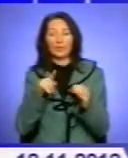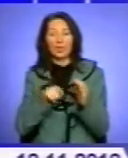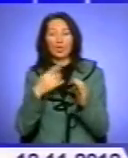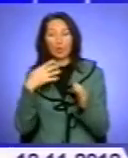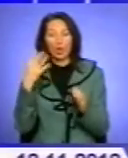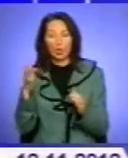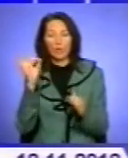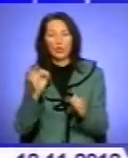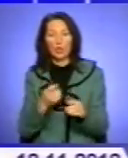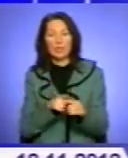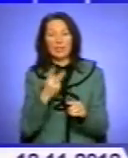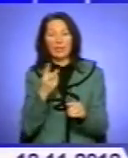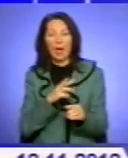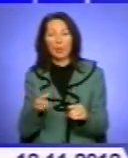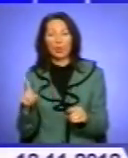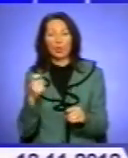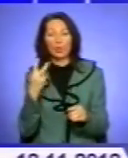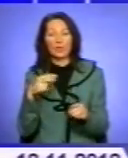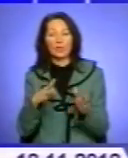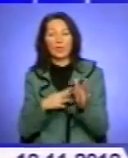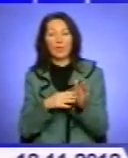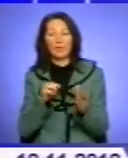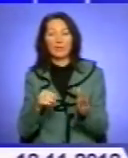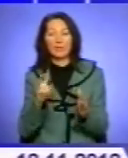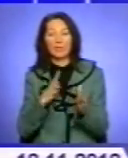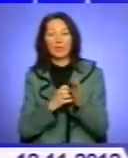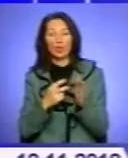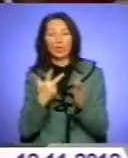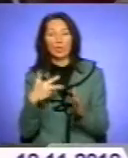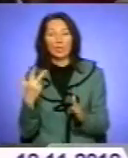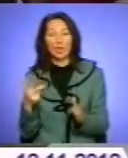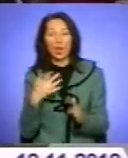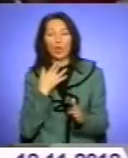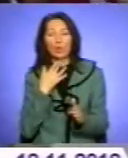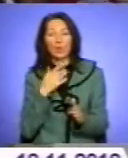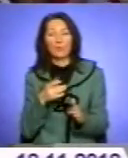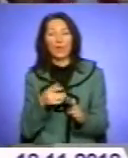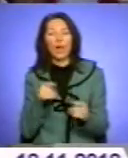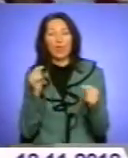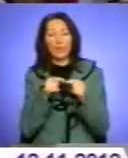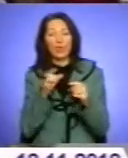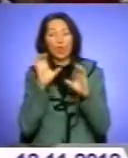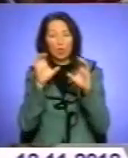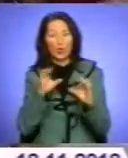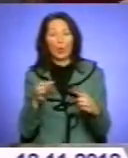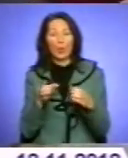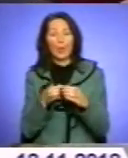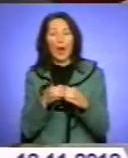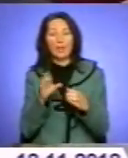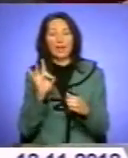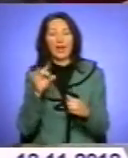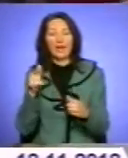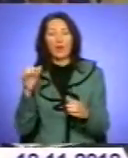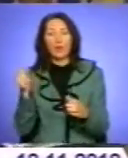10,44%, це 2 мільйони 129 933 голоси. Відповідно до закону, партія регіонів отримала 72